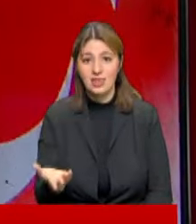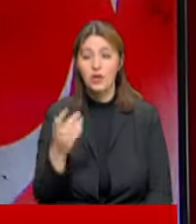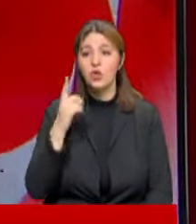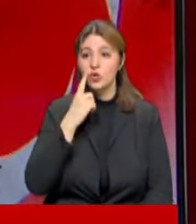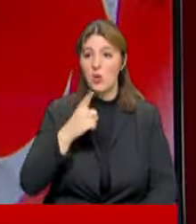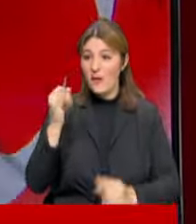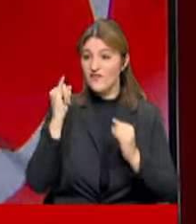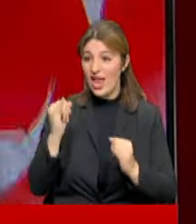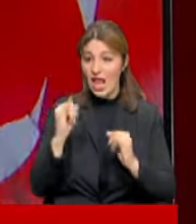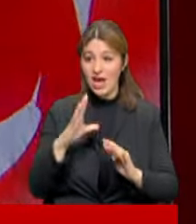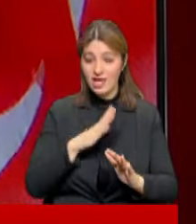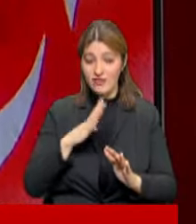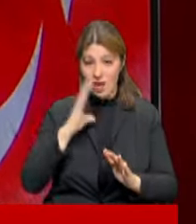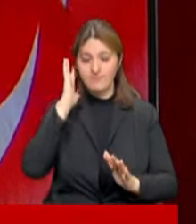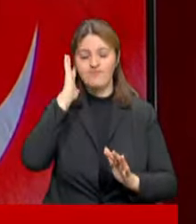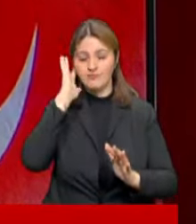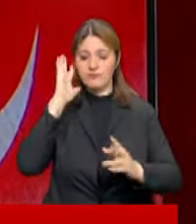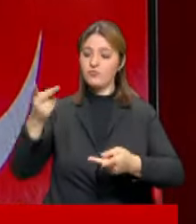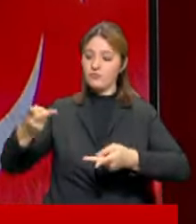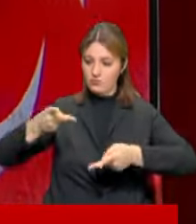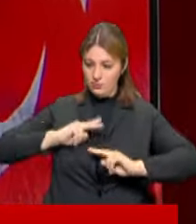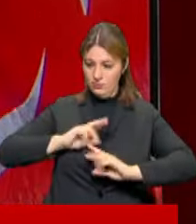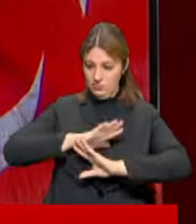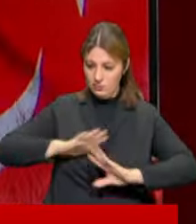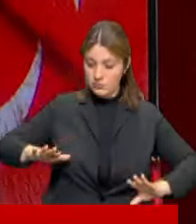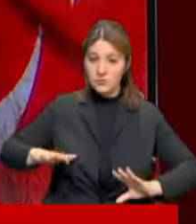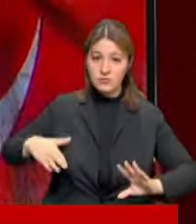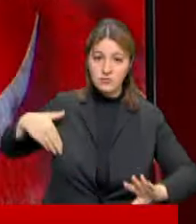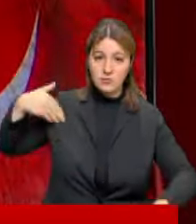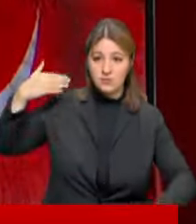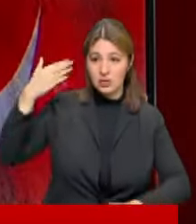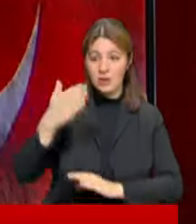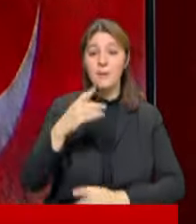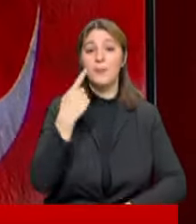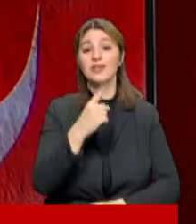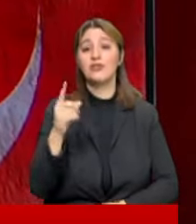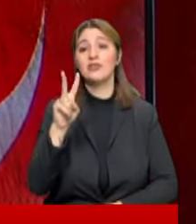böyle bir felaket tablosunu devraldıktan sonra